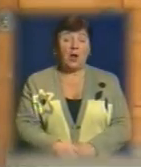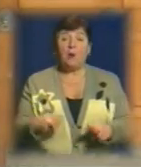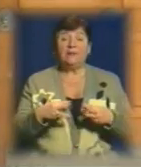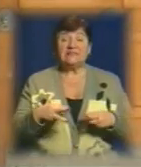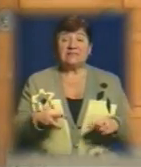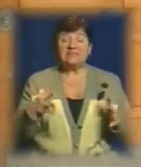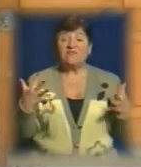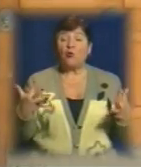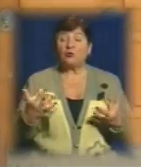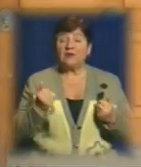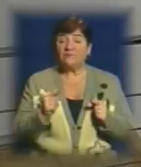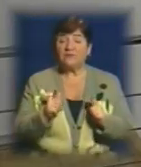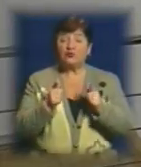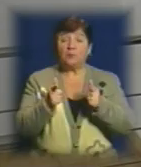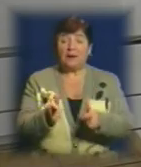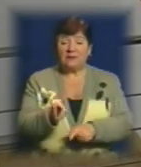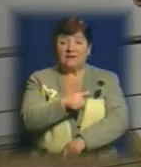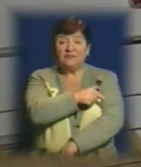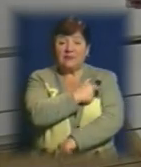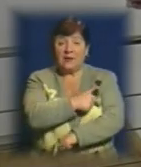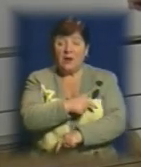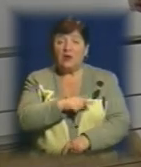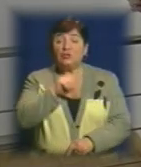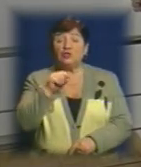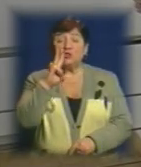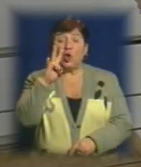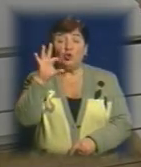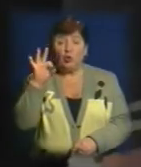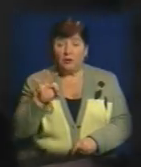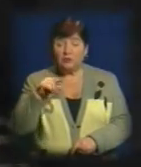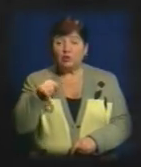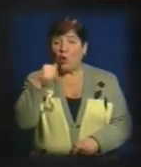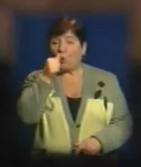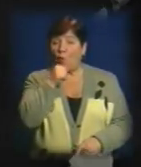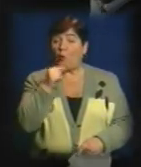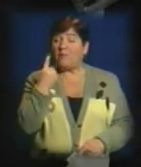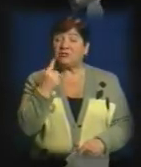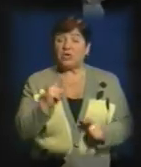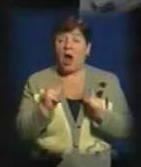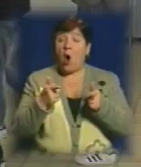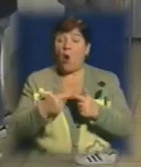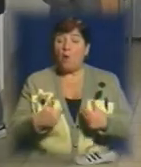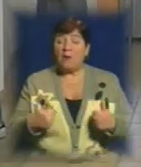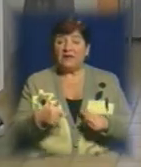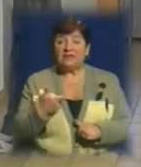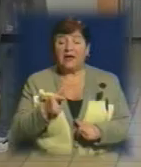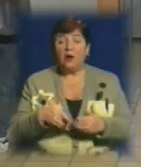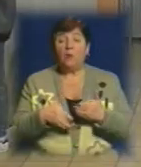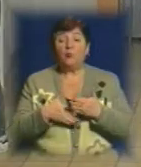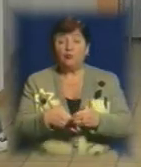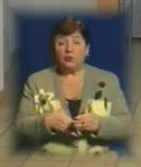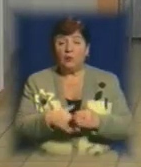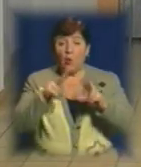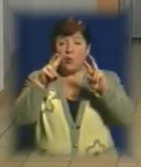Міністерство охорони здоров'я радить вступникам медикам пройти пробне ЗНО. У відомстві зазначають, цього року буде перша вступна кампанія, де застосовуватимуть поріг